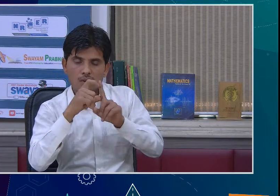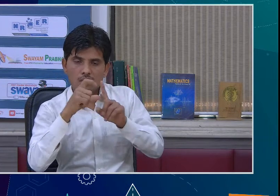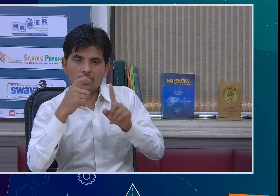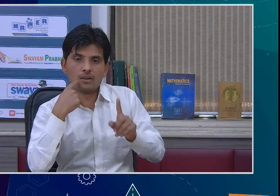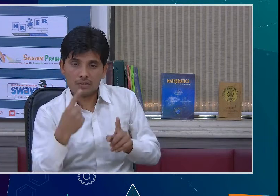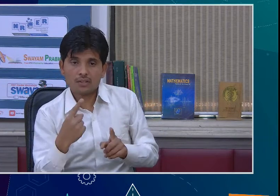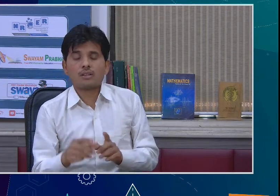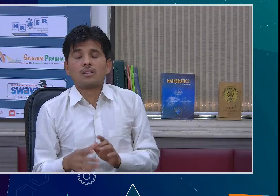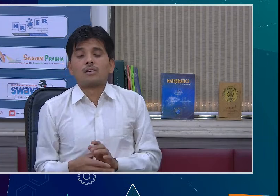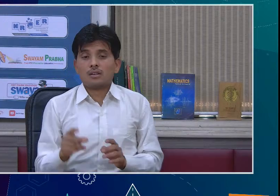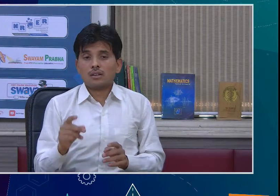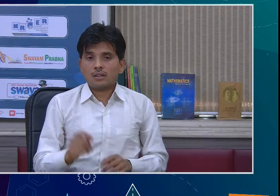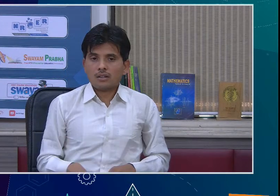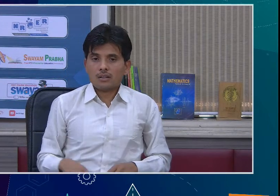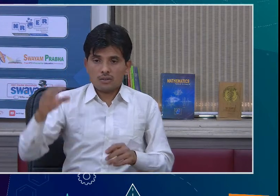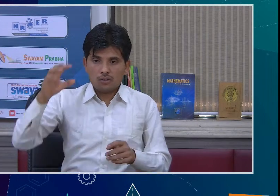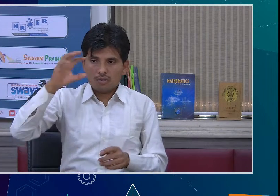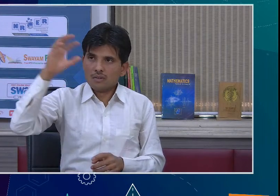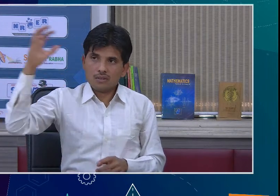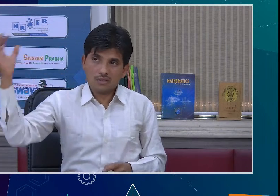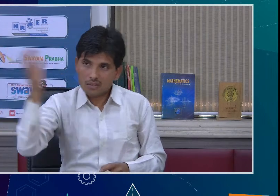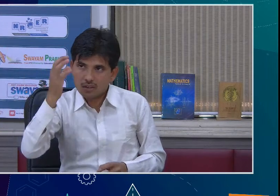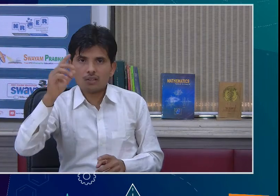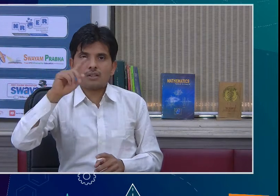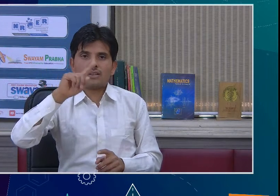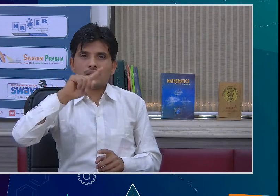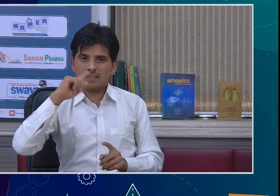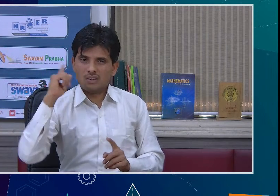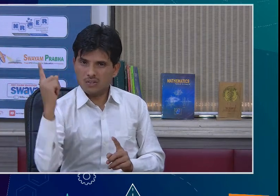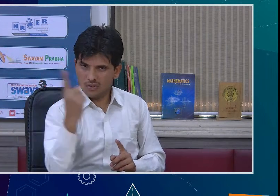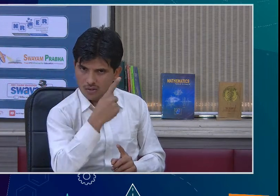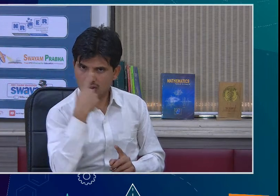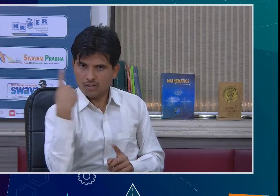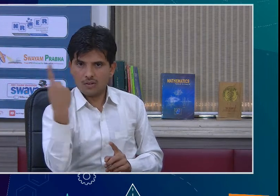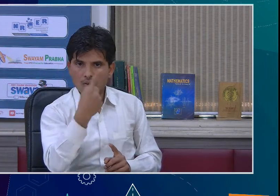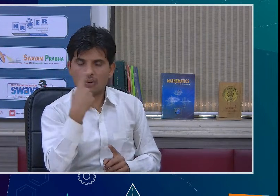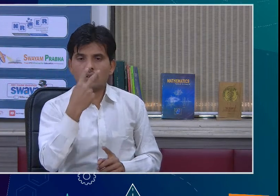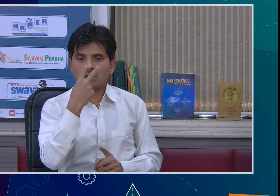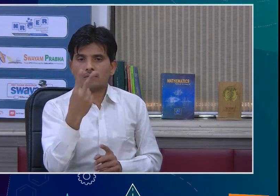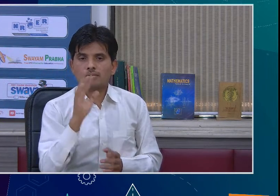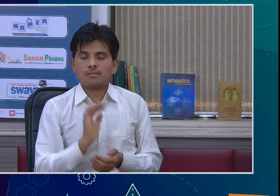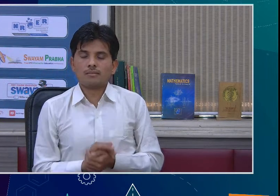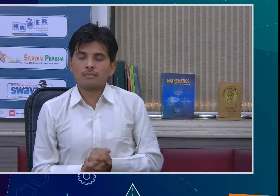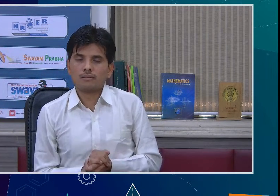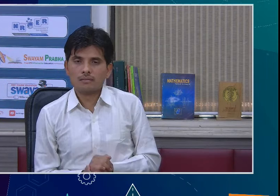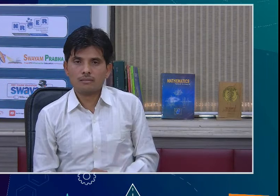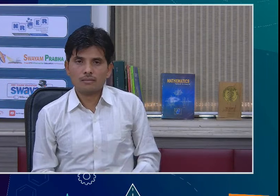जो सूर्य के इर्द गिर्द घूमते रहते हैं. तो इस तरह से हम इनके